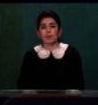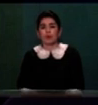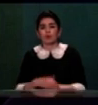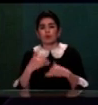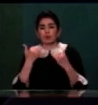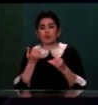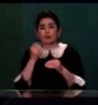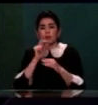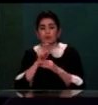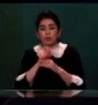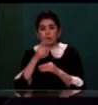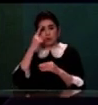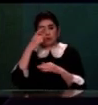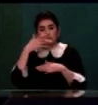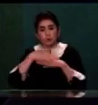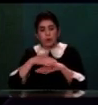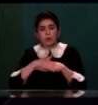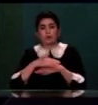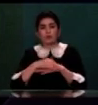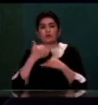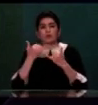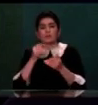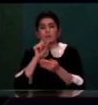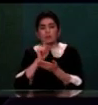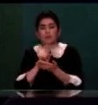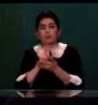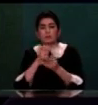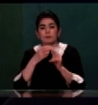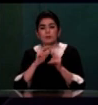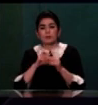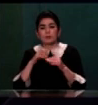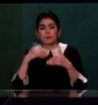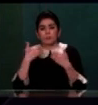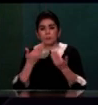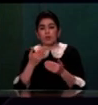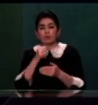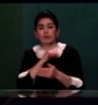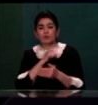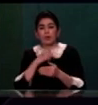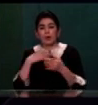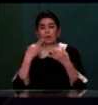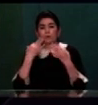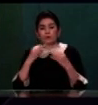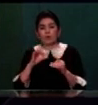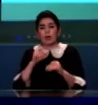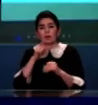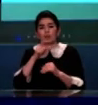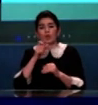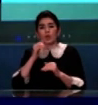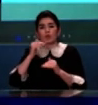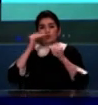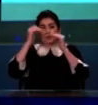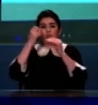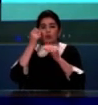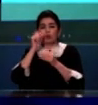Bugungi topshiriqlarimizni agar tushungan bo'lsangiz, bugungi vazifamizni sizga beraman. O'zingiz mustaqil ravishda